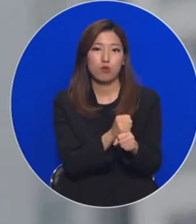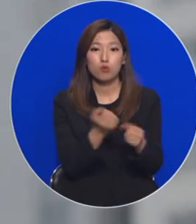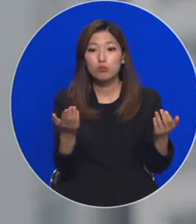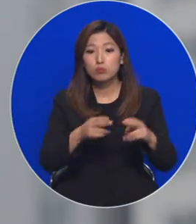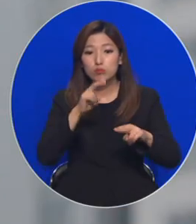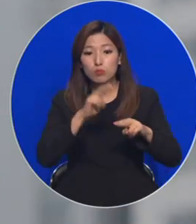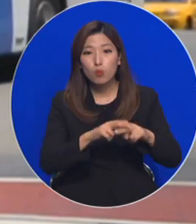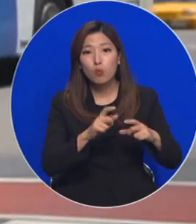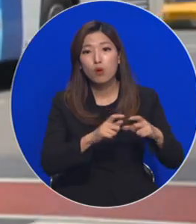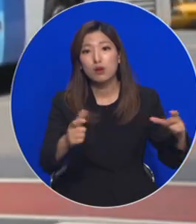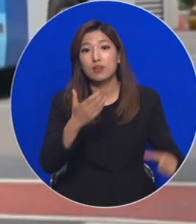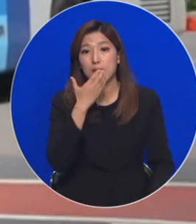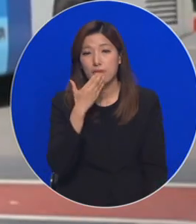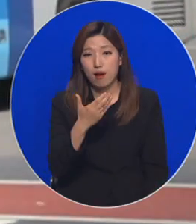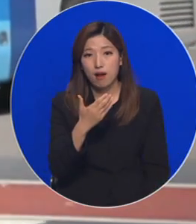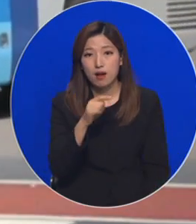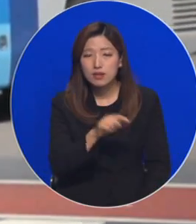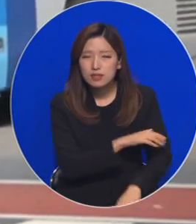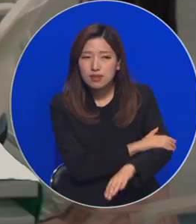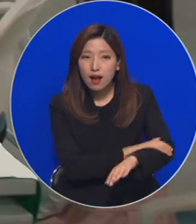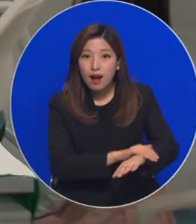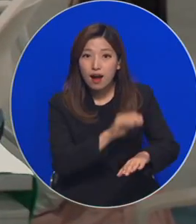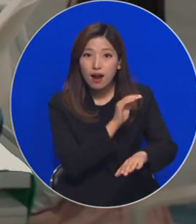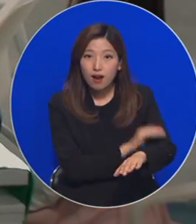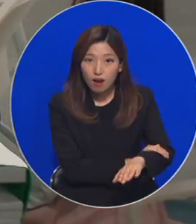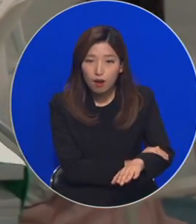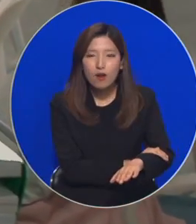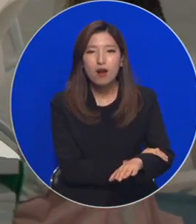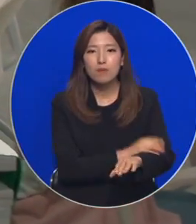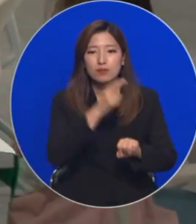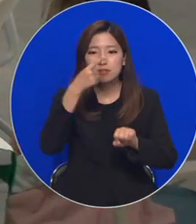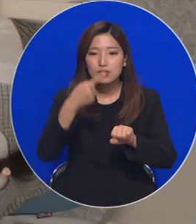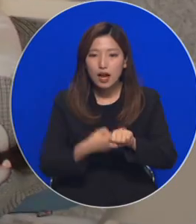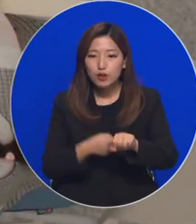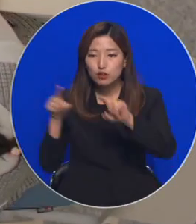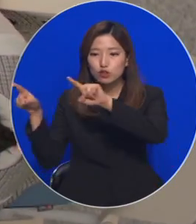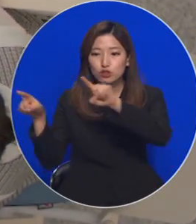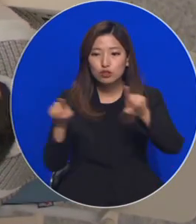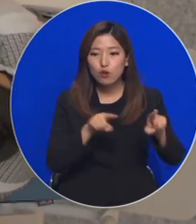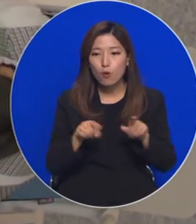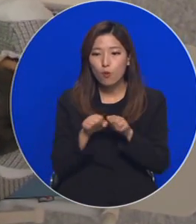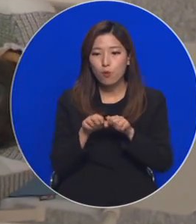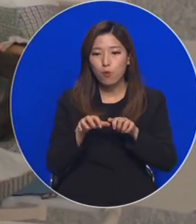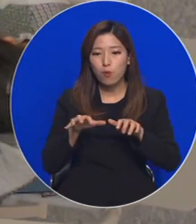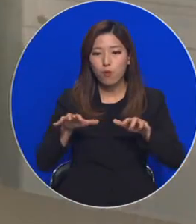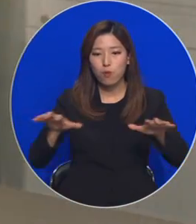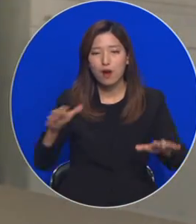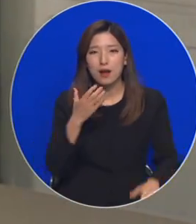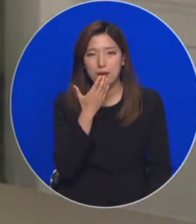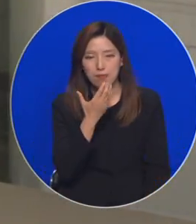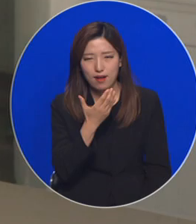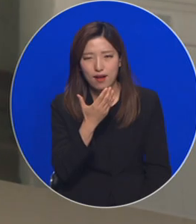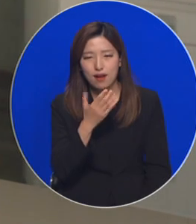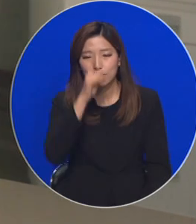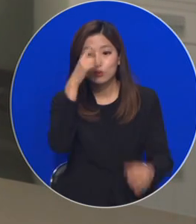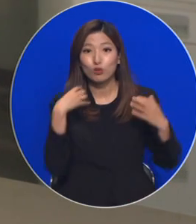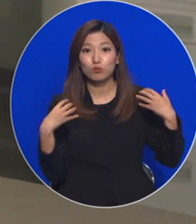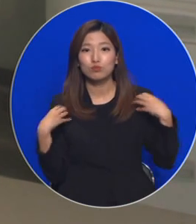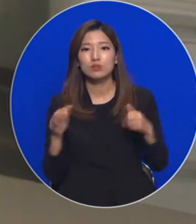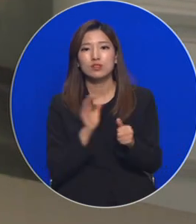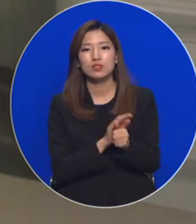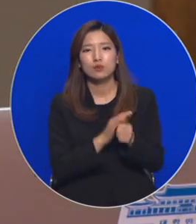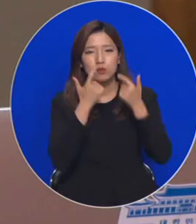사례를 만들어낸다면 전국 규모의 뉴딜 사업으로까지 확장될 수 있을 것이라며 정부에 적극적인 지원을